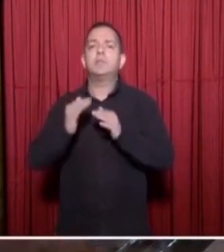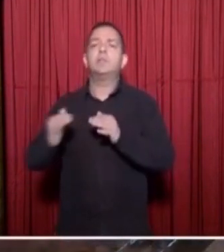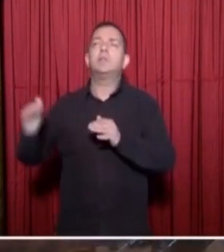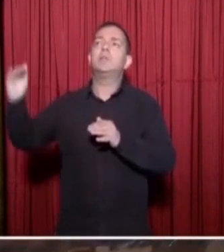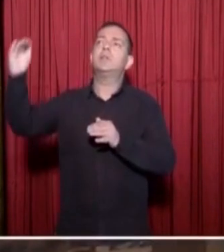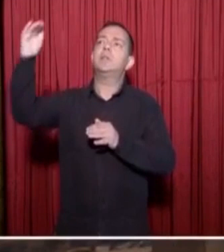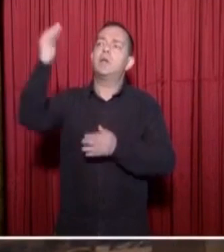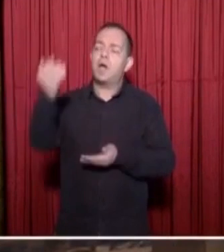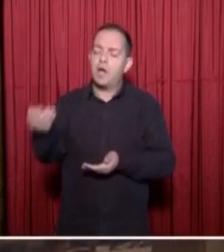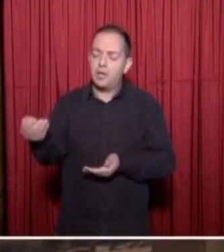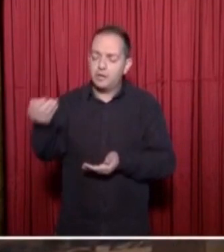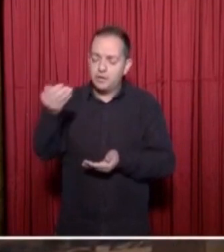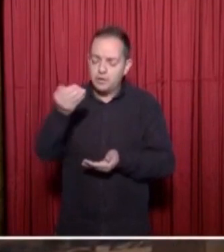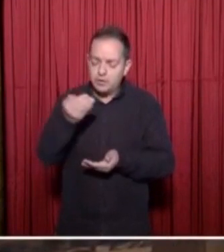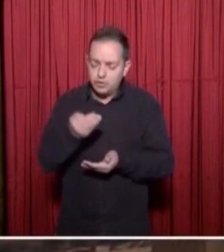Κύριε